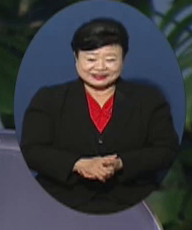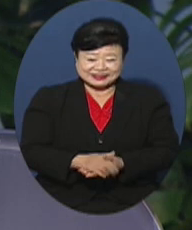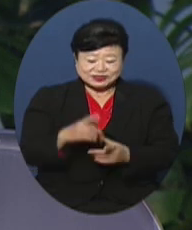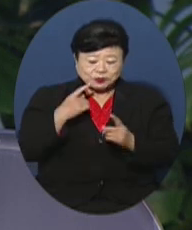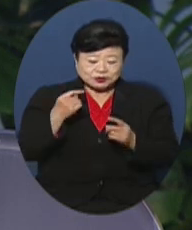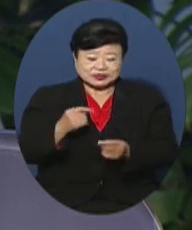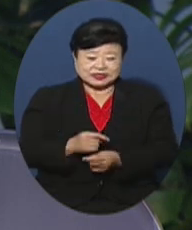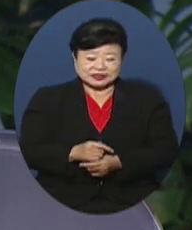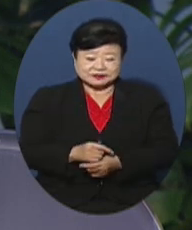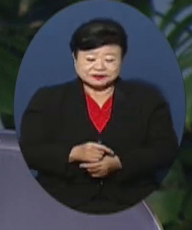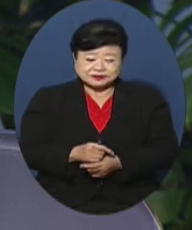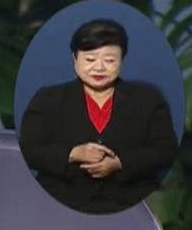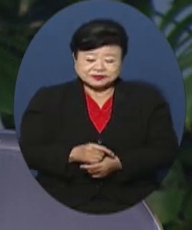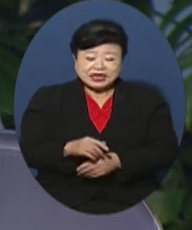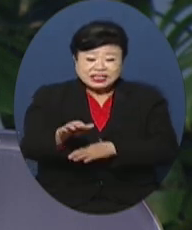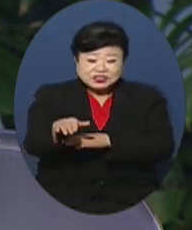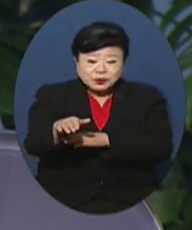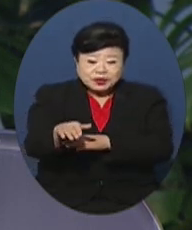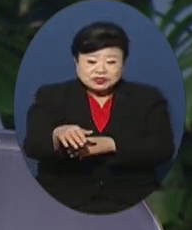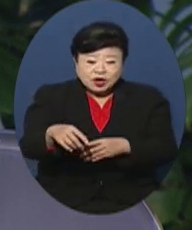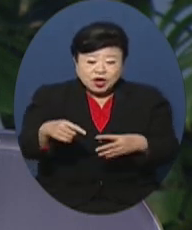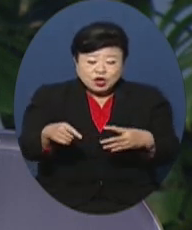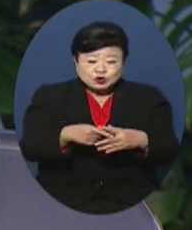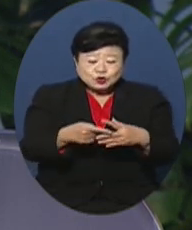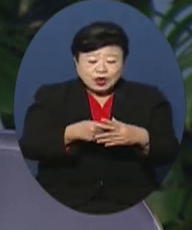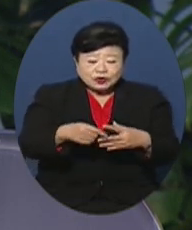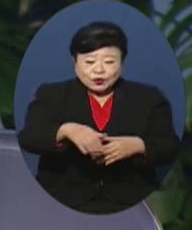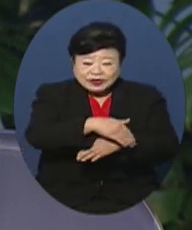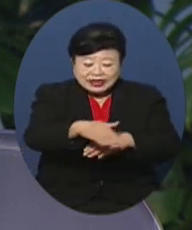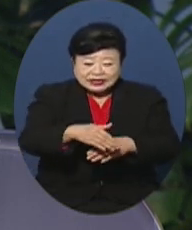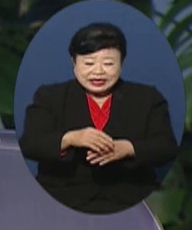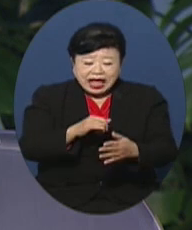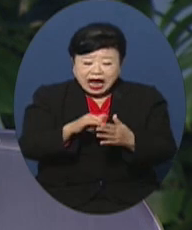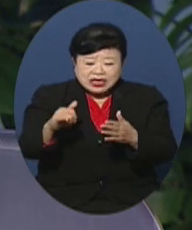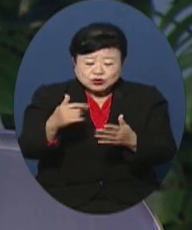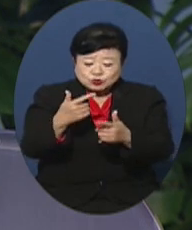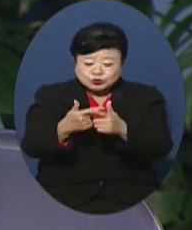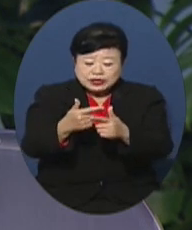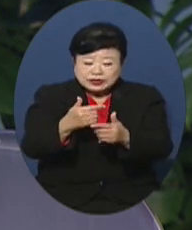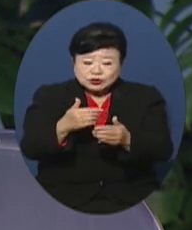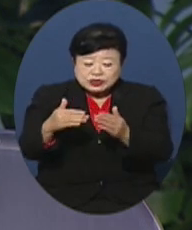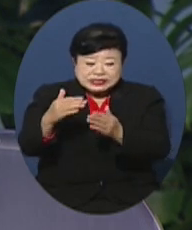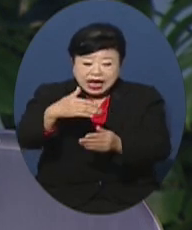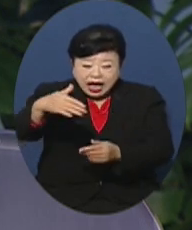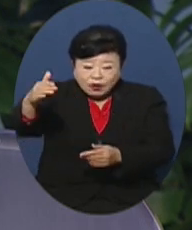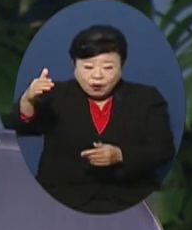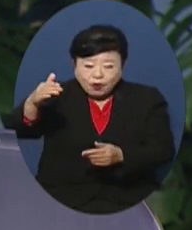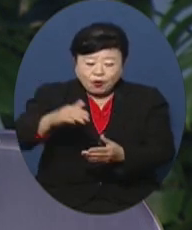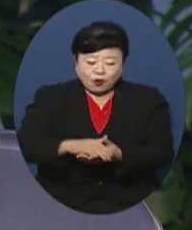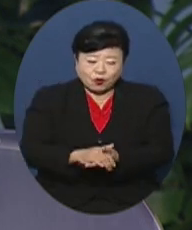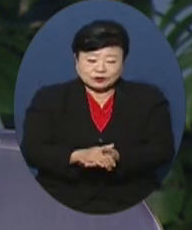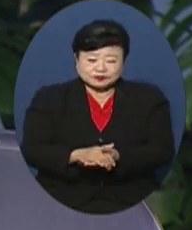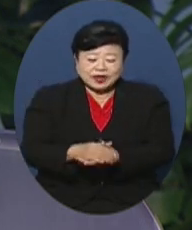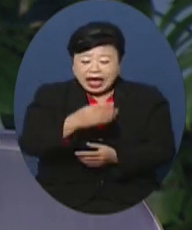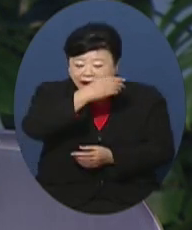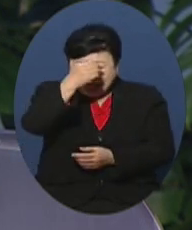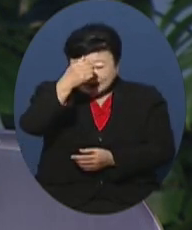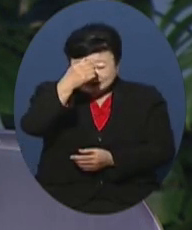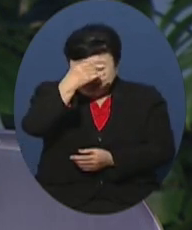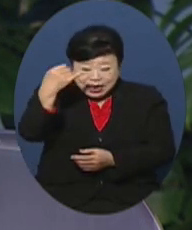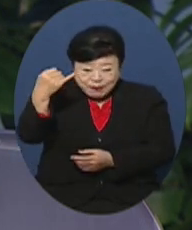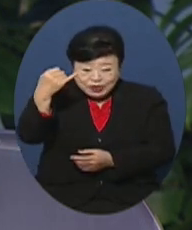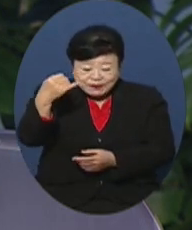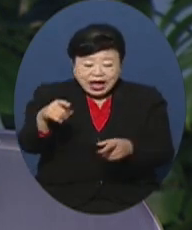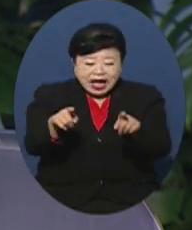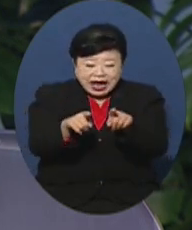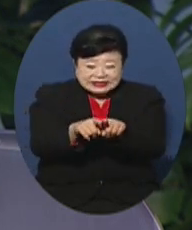시골에서 초등학교를 다닐 때 가족들은 부산으로 이사를 가고 저는 할아버지,